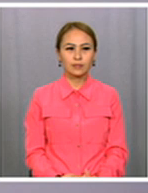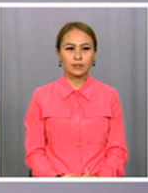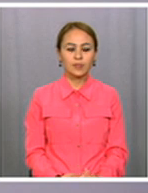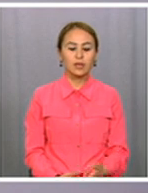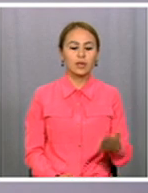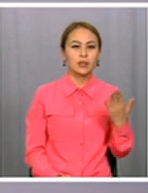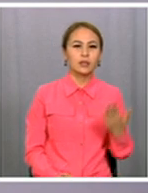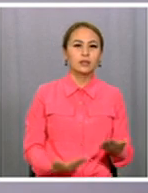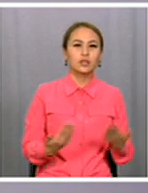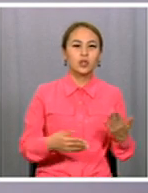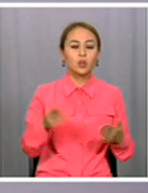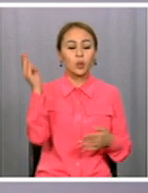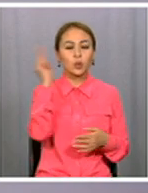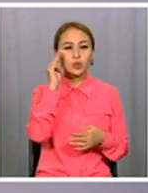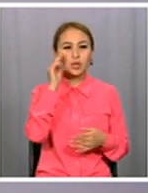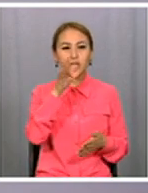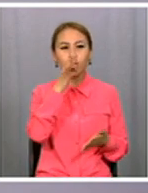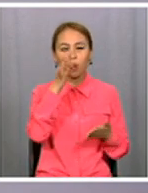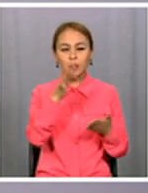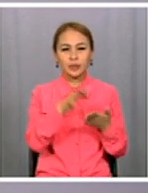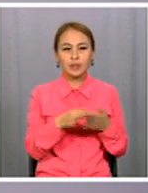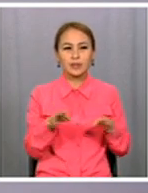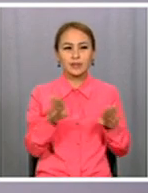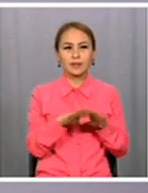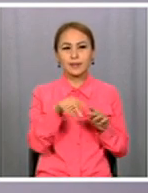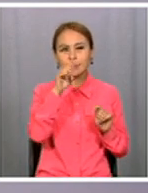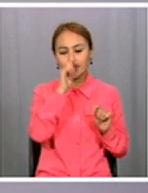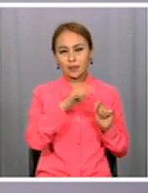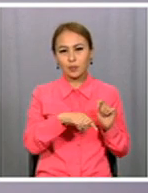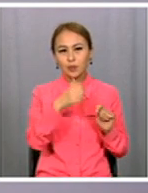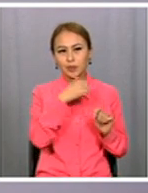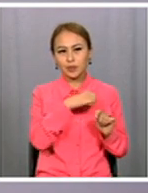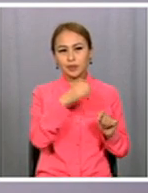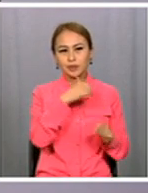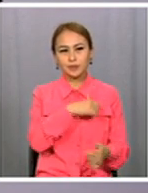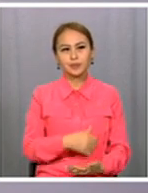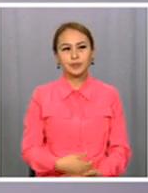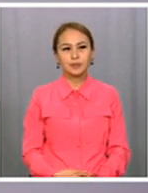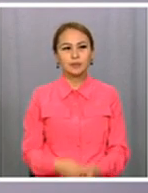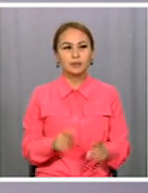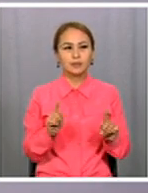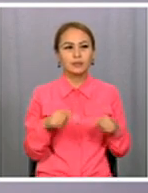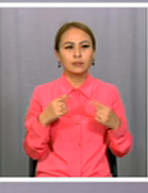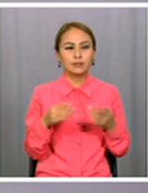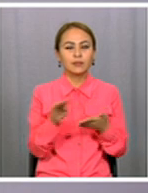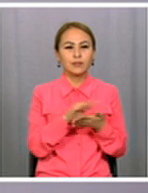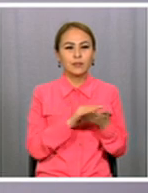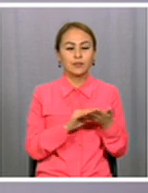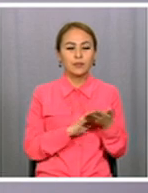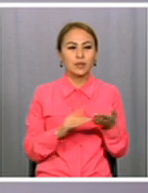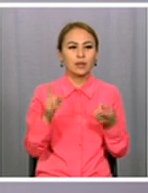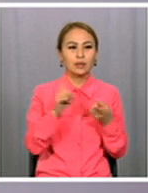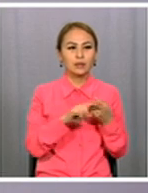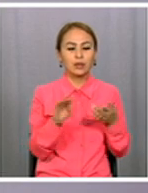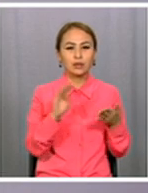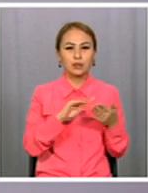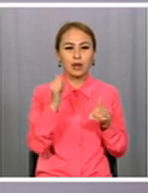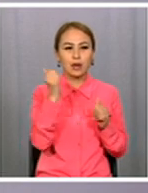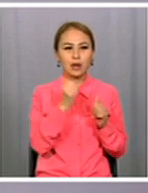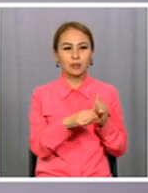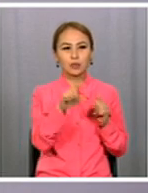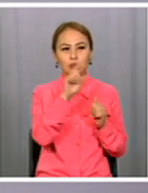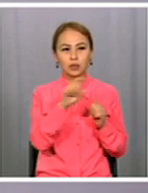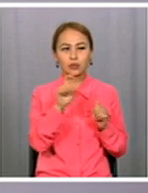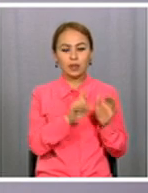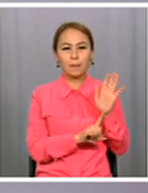Ендеше оқушылар, жауаптарымызды тексеріп көрелік. Берілген өлең үзінділерінде өлеңнің әрбір жолының